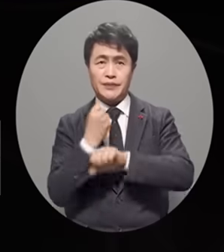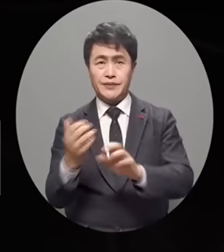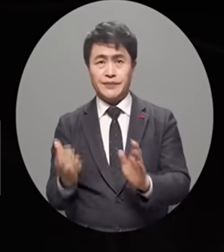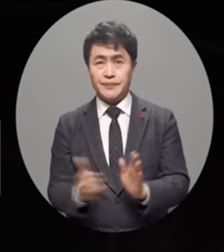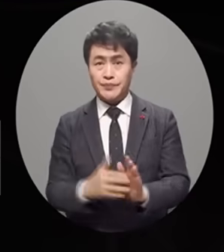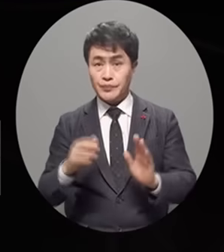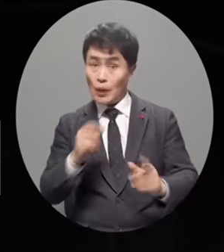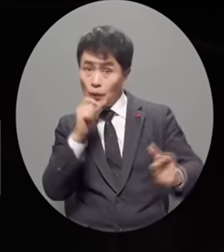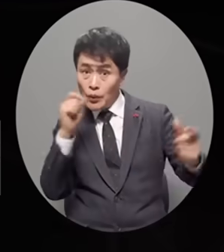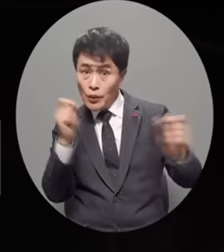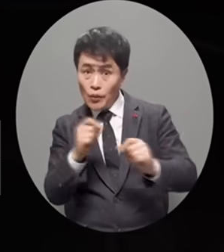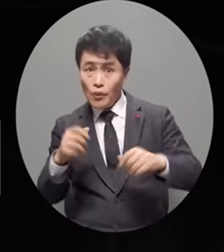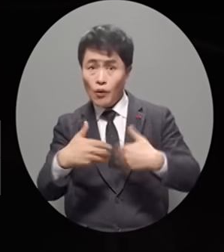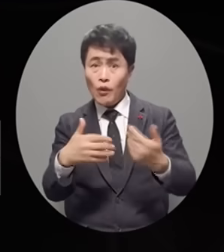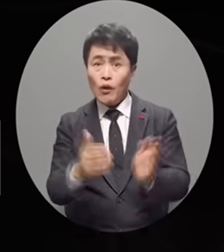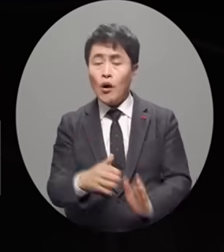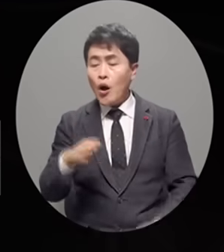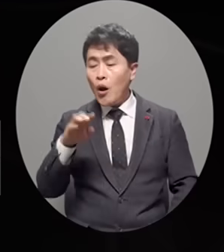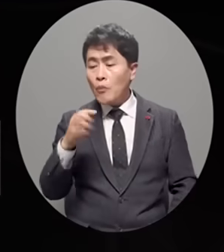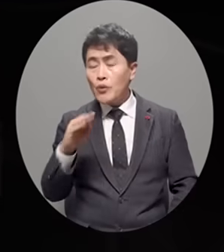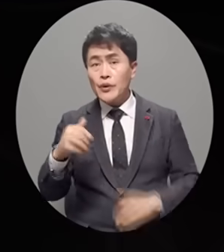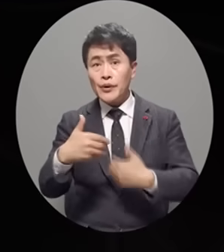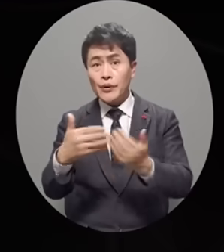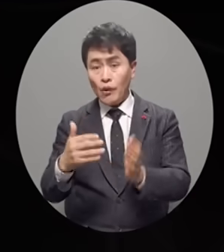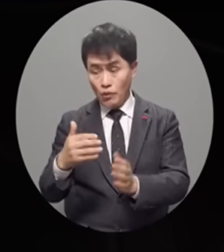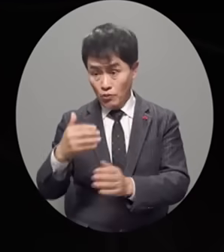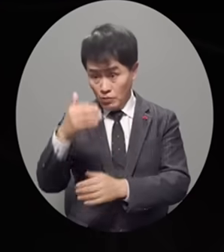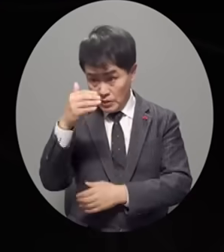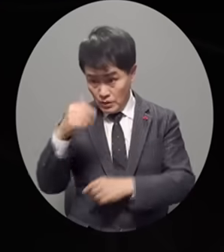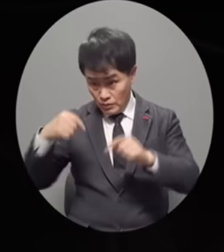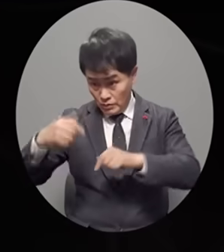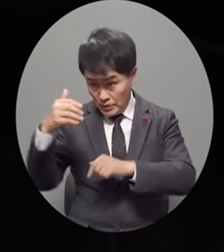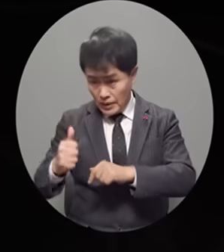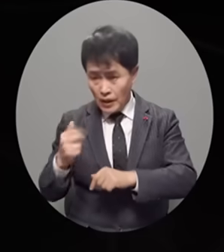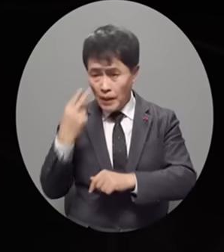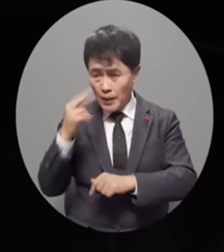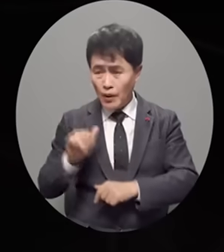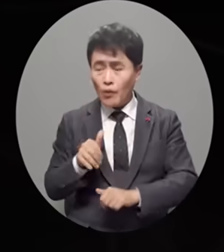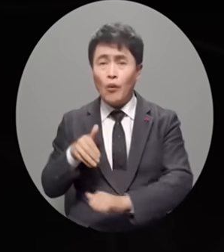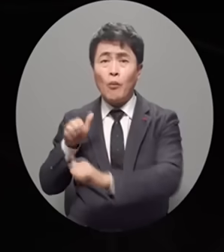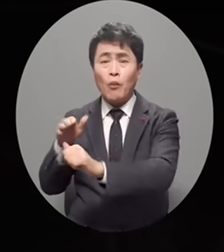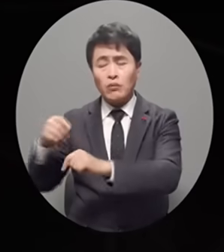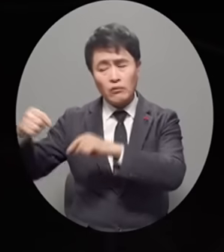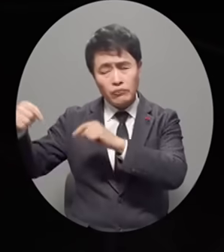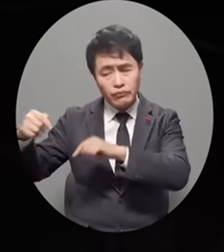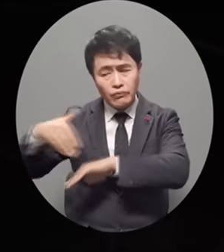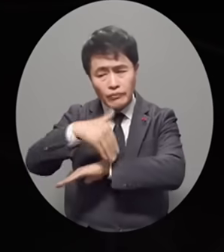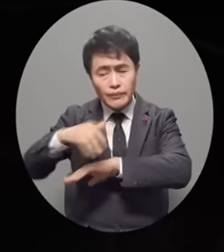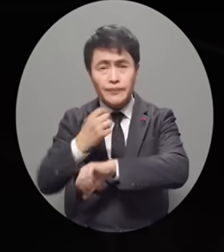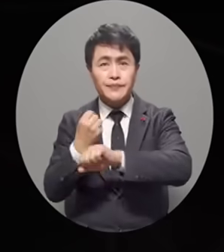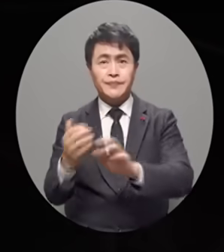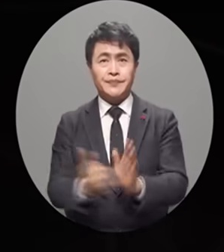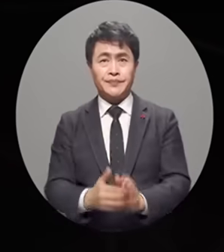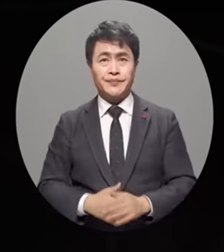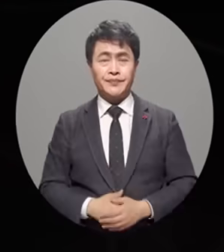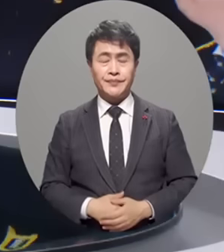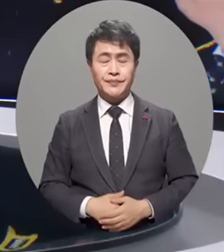또 조만간 블링컨 국무장관을 멕시코로 보내 이 문제를 논의할 계획입니다. 워싱턴에서 MBC 뉴스 김수진입니다.